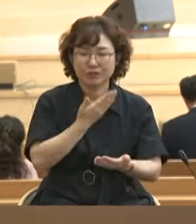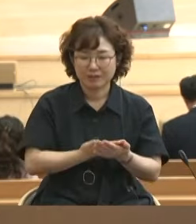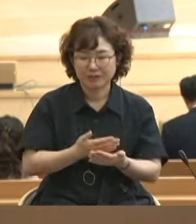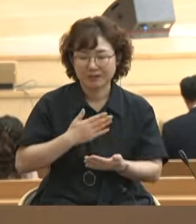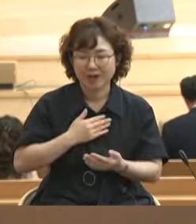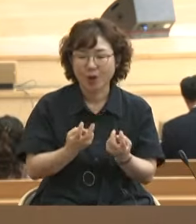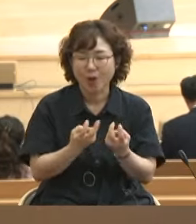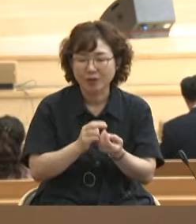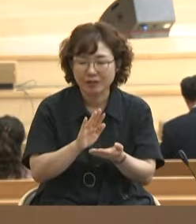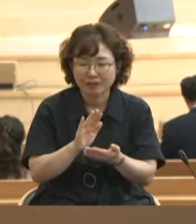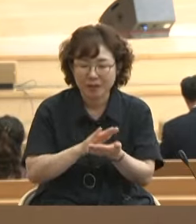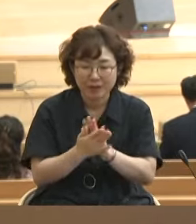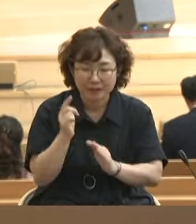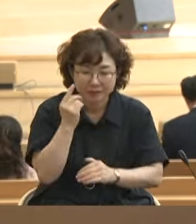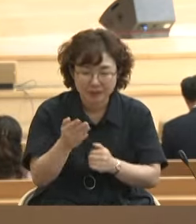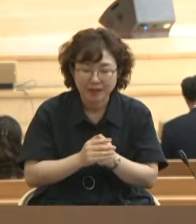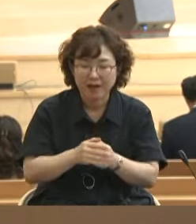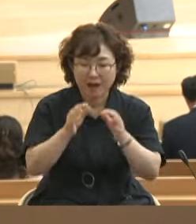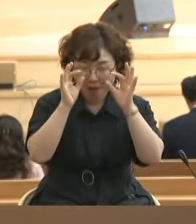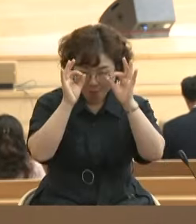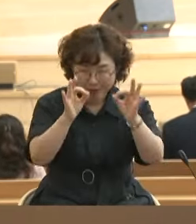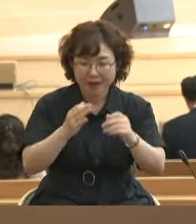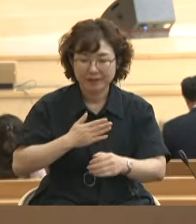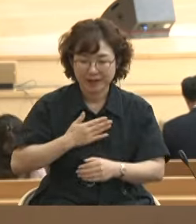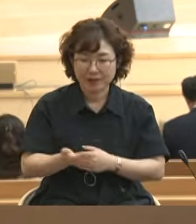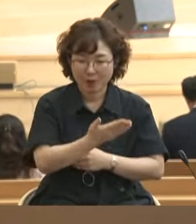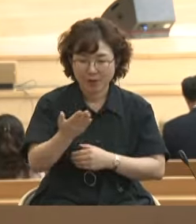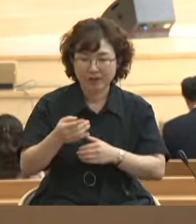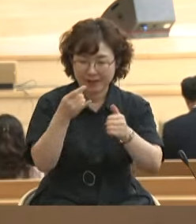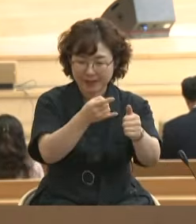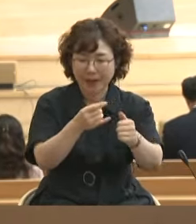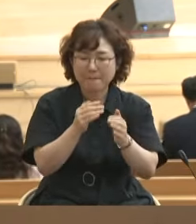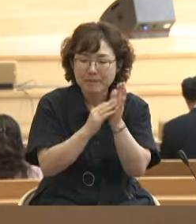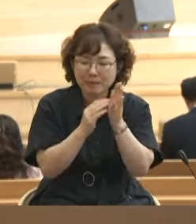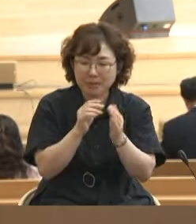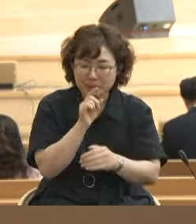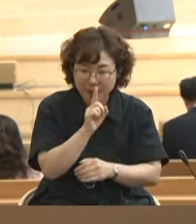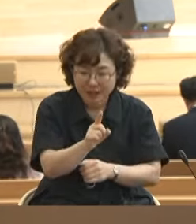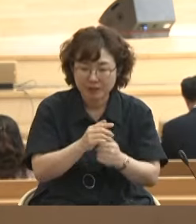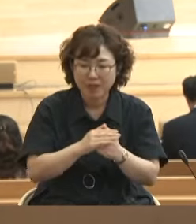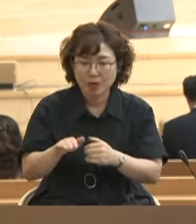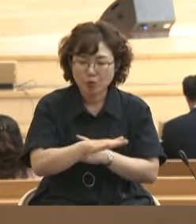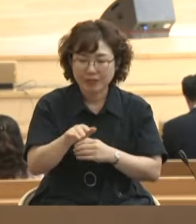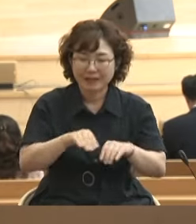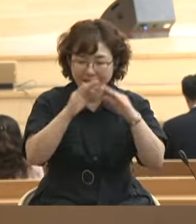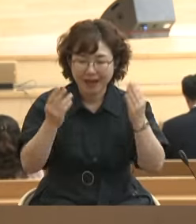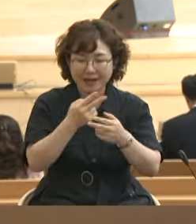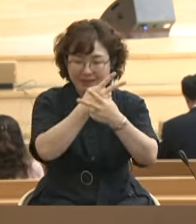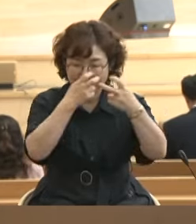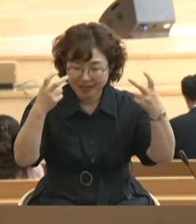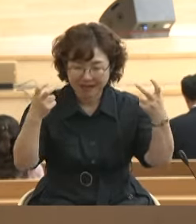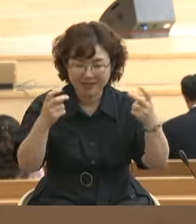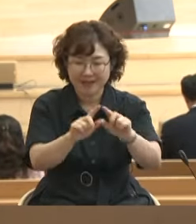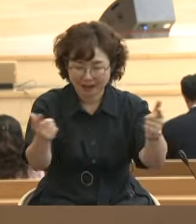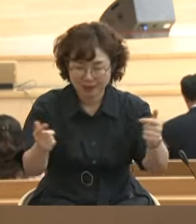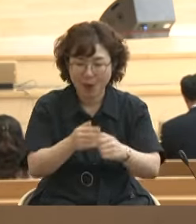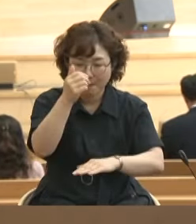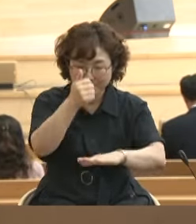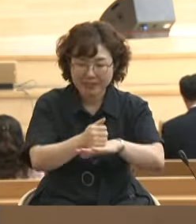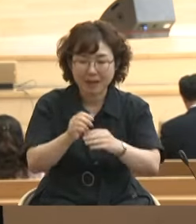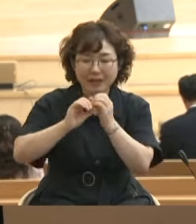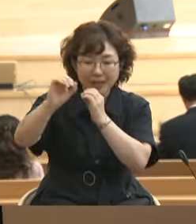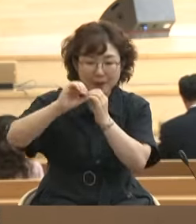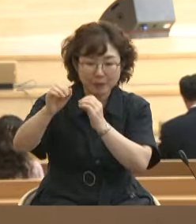읽습니다. 시작. 보라, 내가 너희에게 비밀을 말하노니 우리가 다 잠잘 것이 아니요